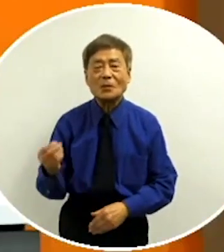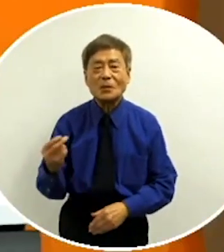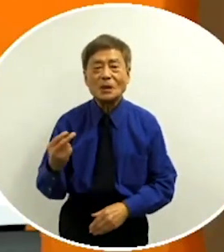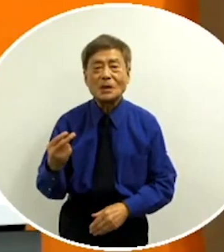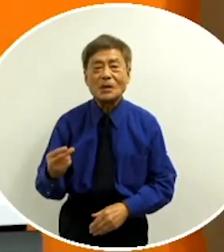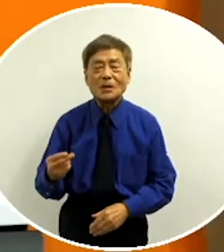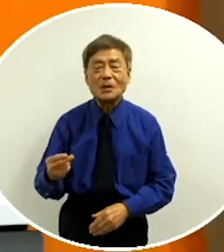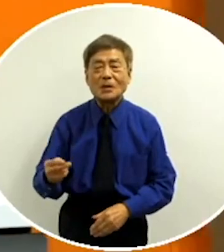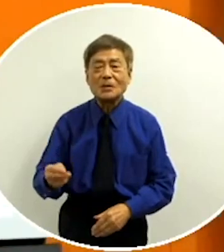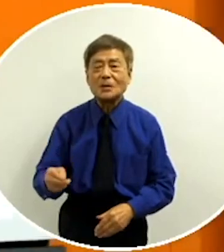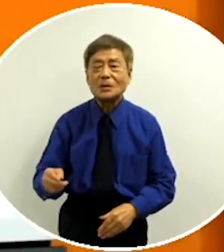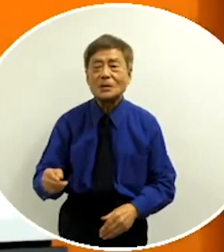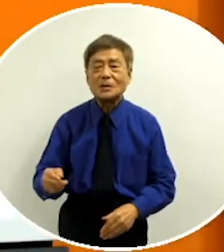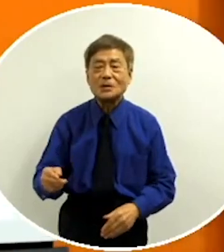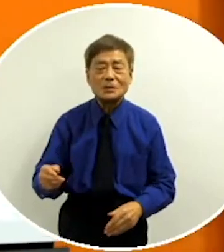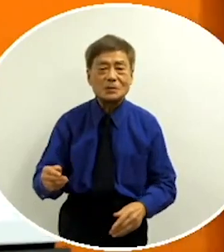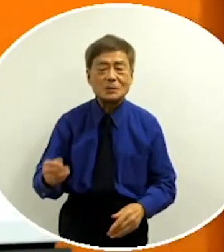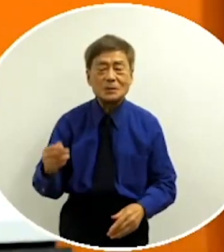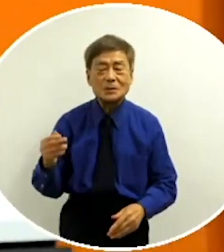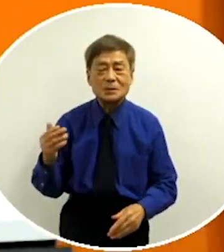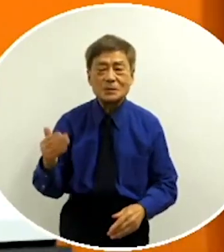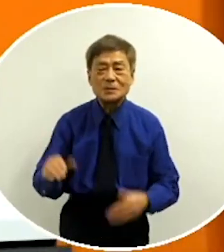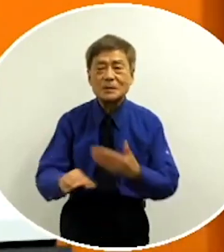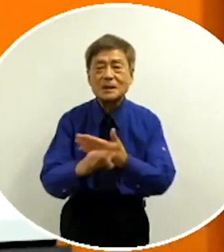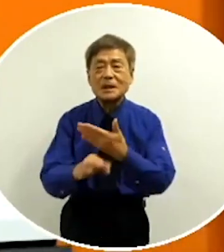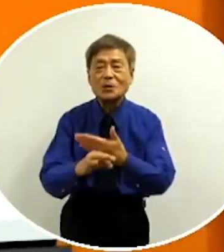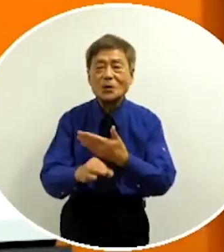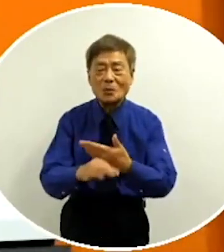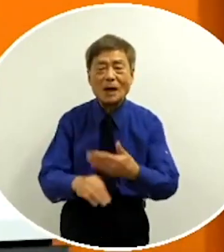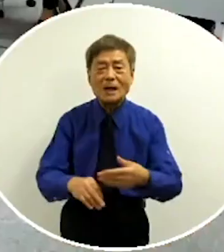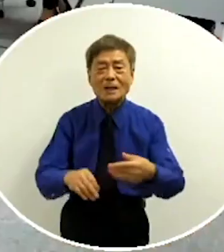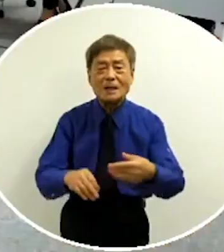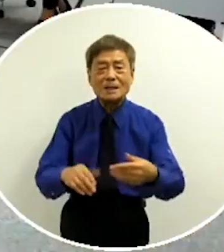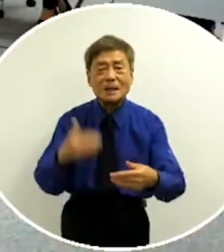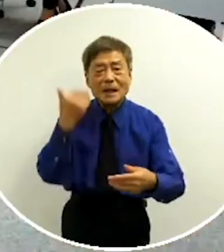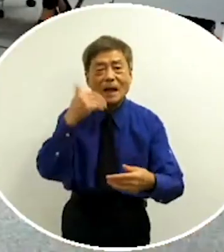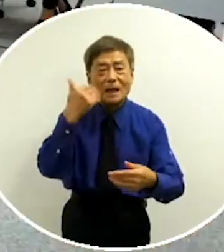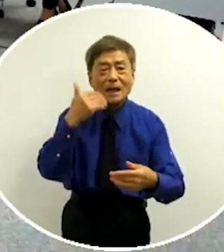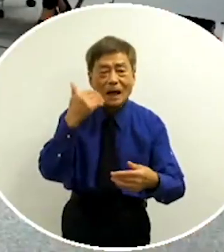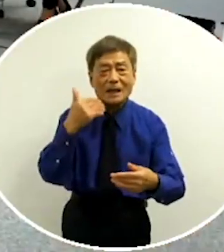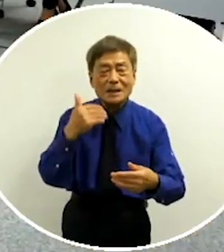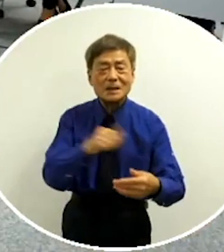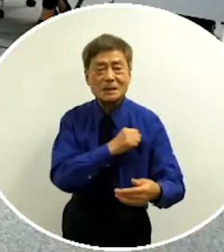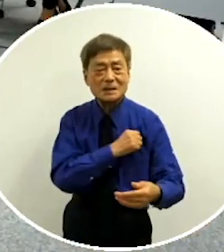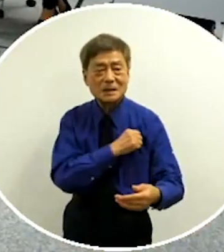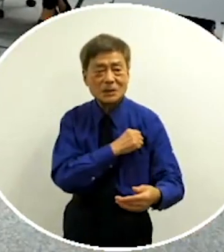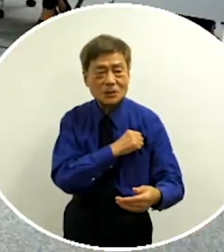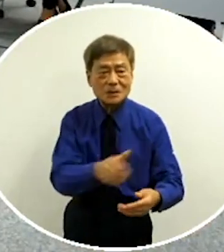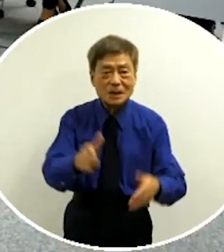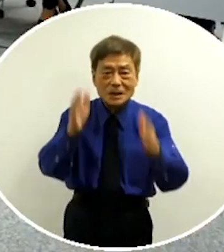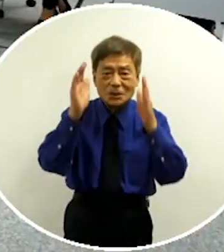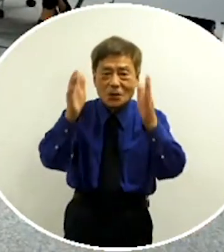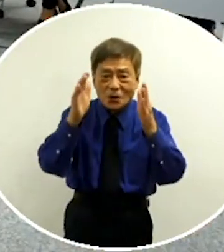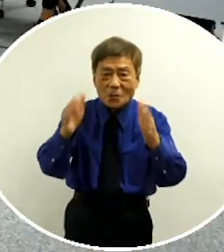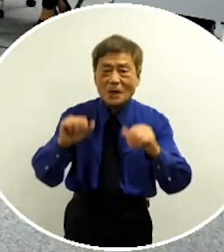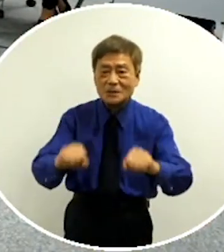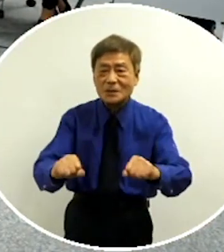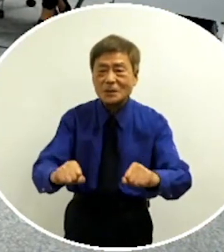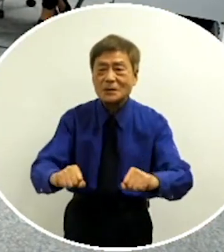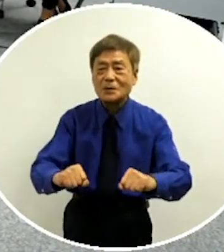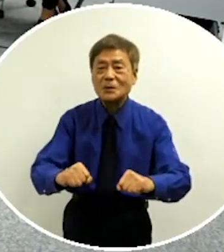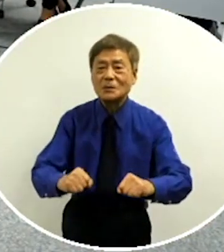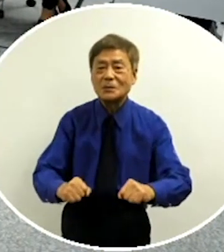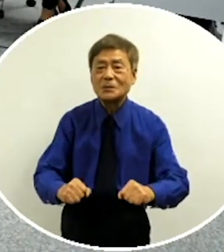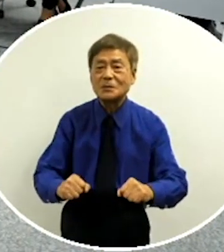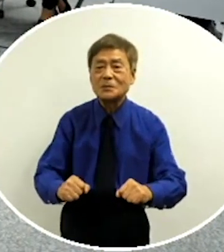栃木だけそれは誰か一人キーマンになる人がいるんじゃないですかすごくレッスンロー島ない人ひとつ